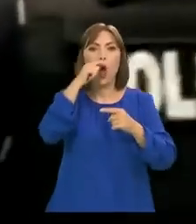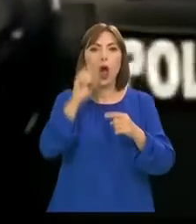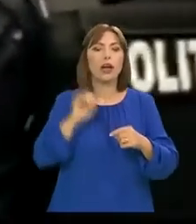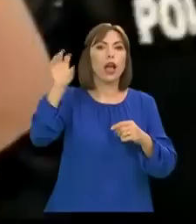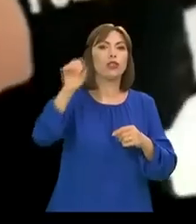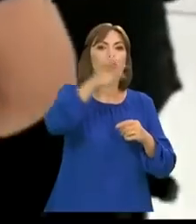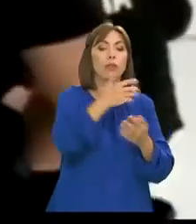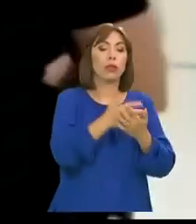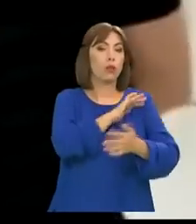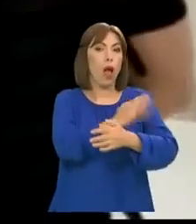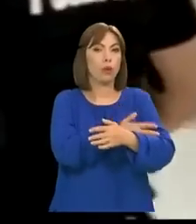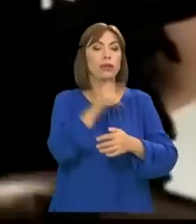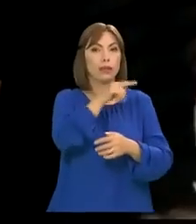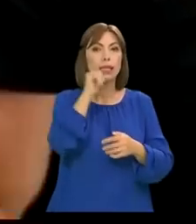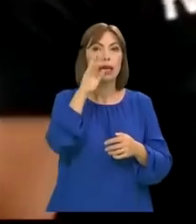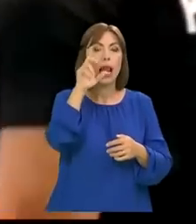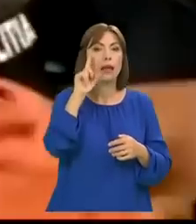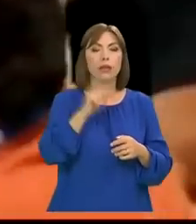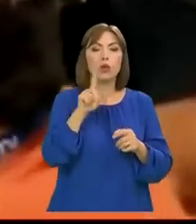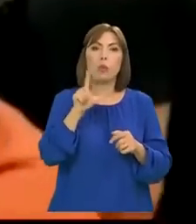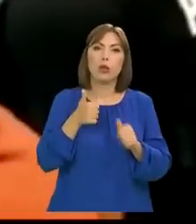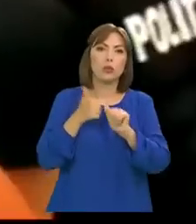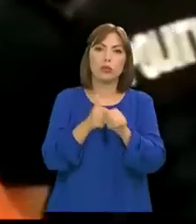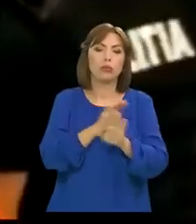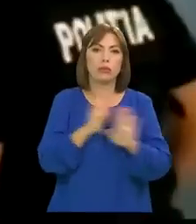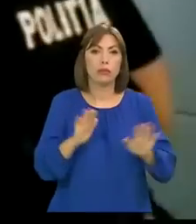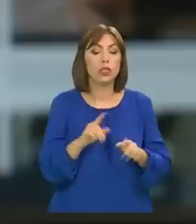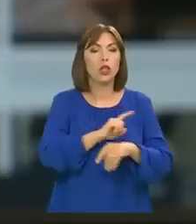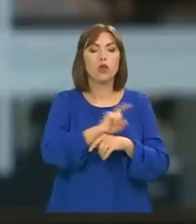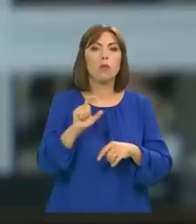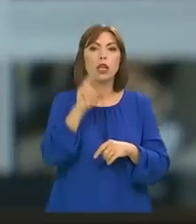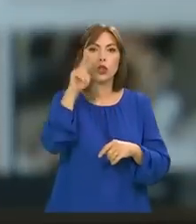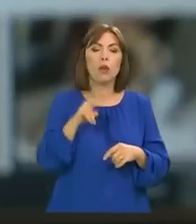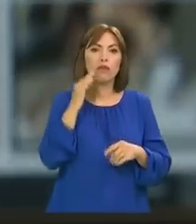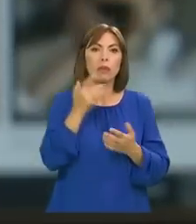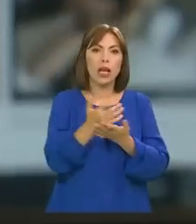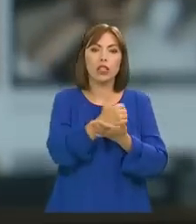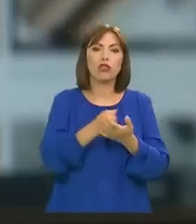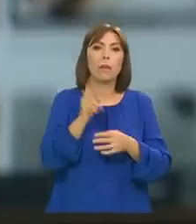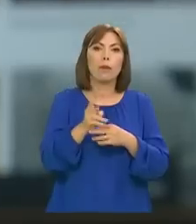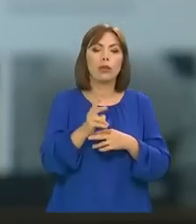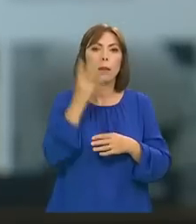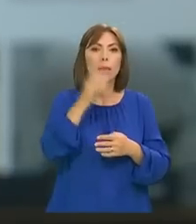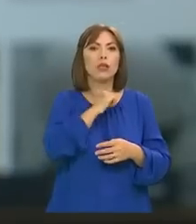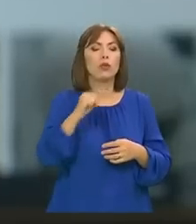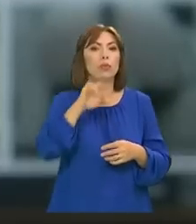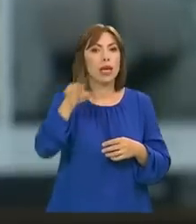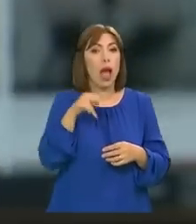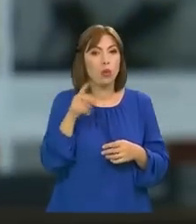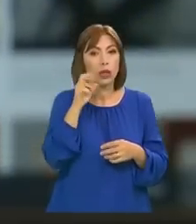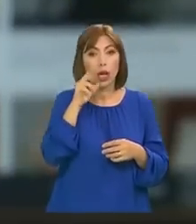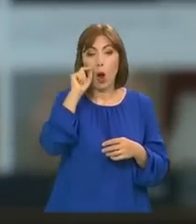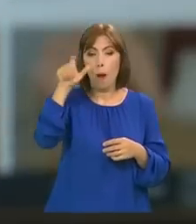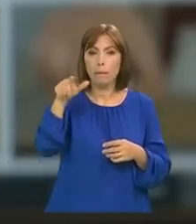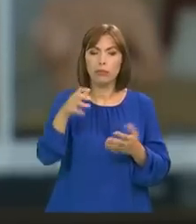așa fel încât autoritățile irlandeze să nu îi poată lua urma. În doar 2 luni, femeia a câștigat din prostituție 4.000 de euro, dar Ioan